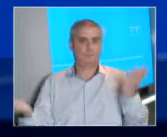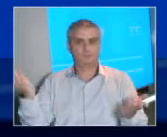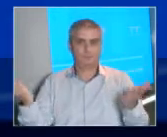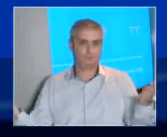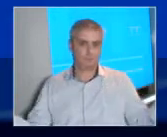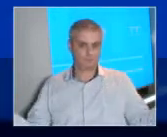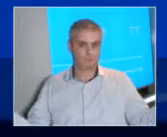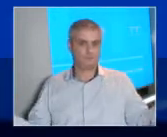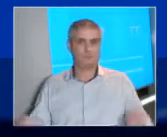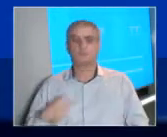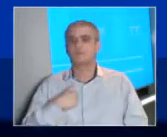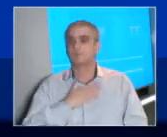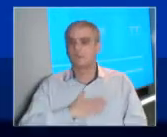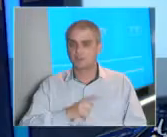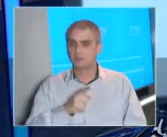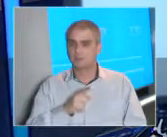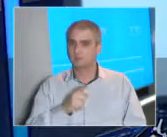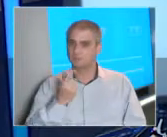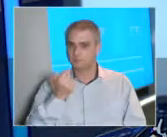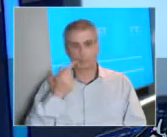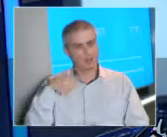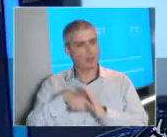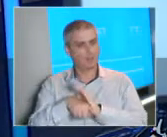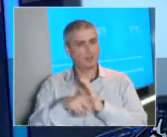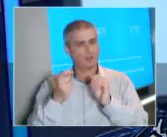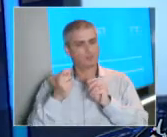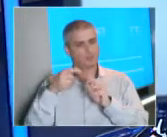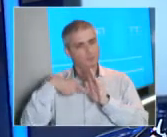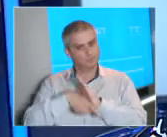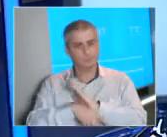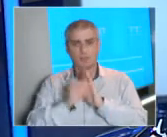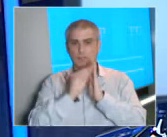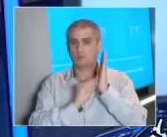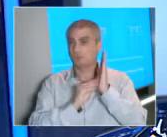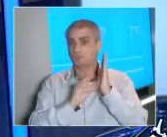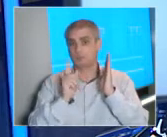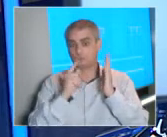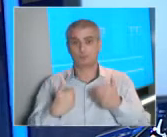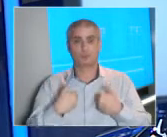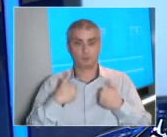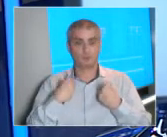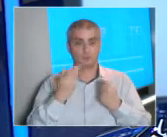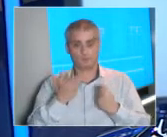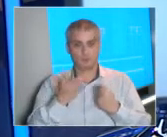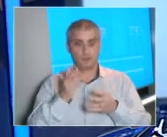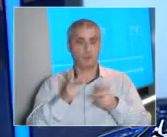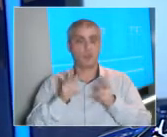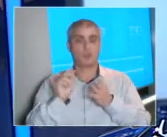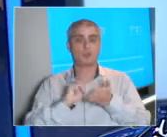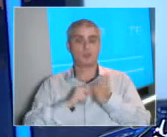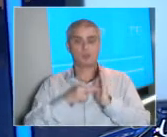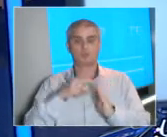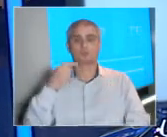שעוד נדבר על זה. אנחנו רוצים קצת להעמיק, לעשות דריל דאון לתוך הנתונים. מי שתעזור לנו בדבר הזה, יורך את התוכנית,